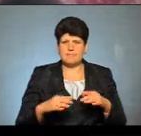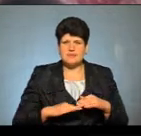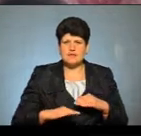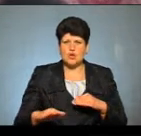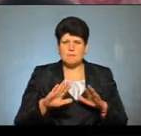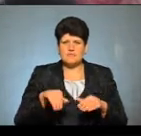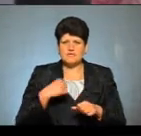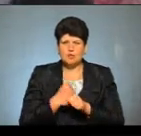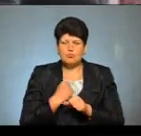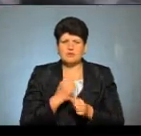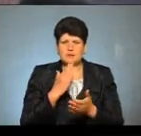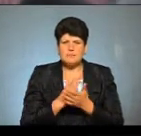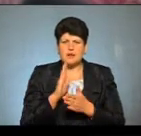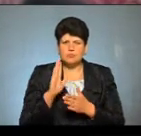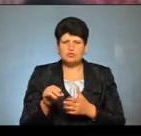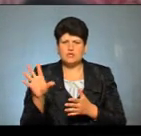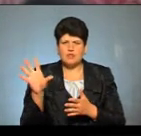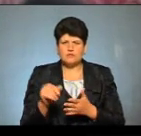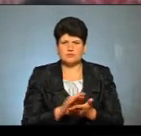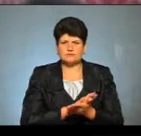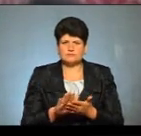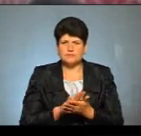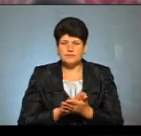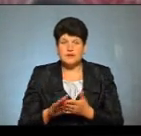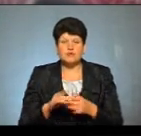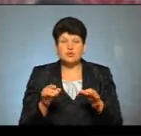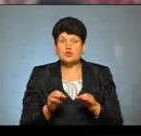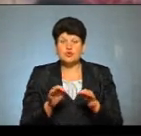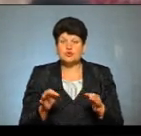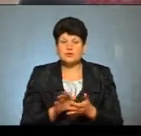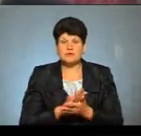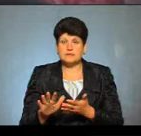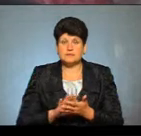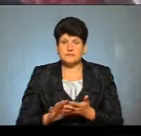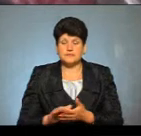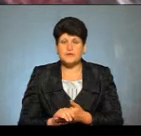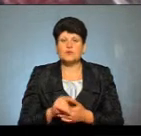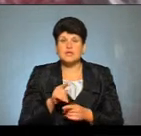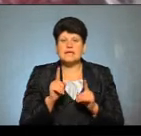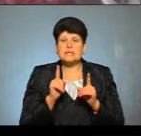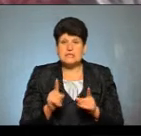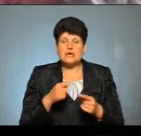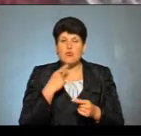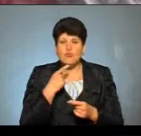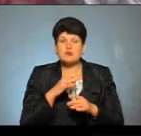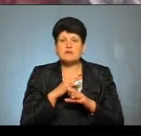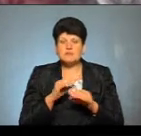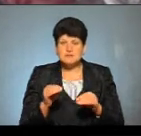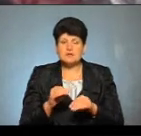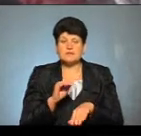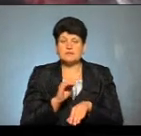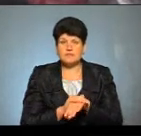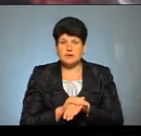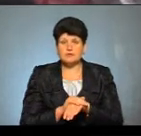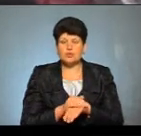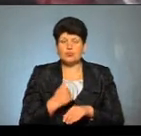роботи має бути все продезінфіковане, а воно нічого не дезінфікує. Вони тільки говорять, а в самому ділі є в